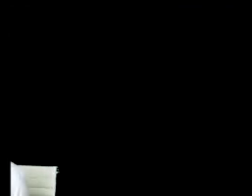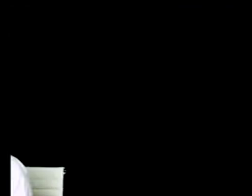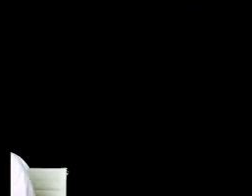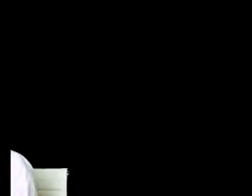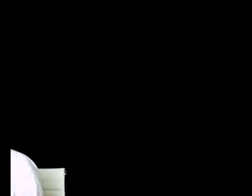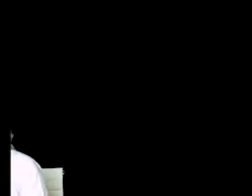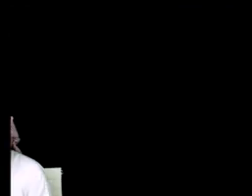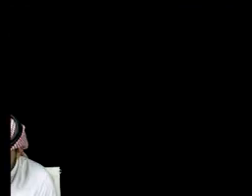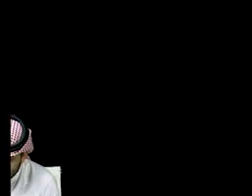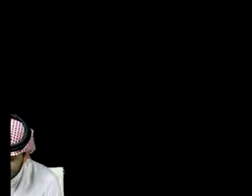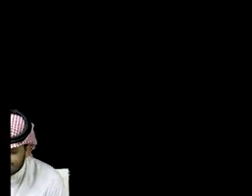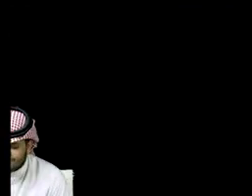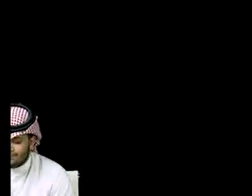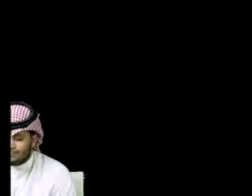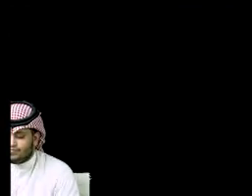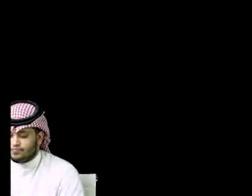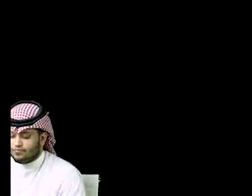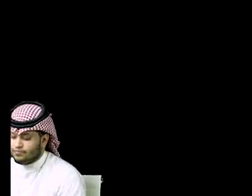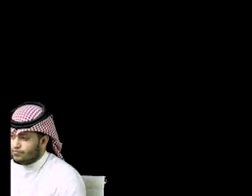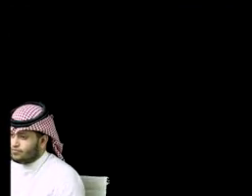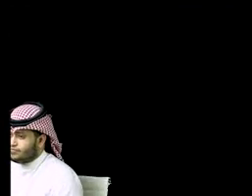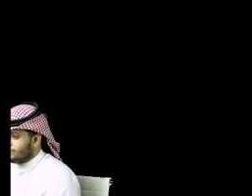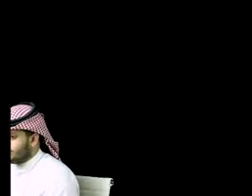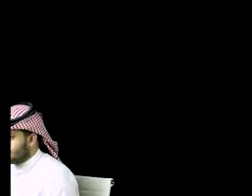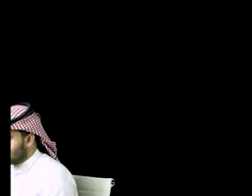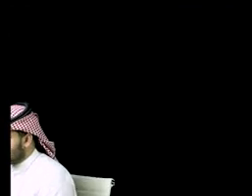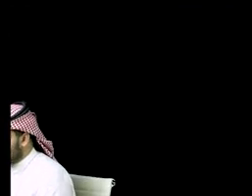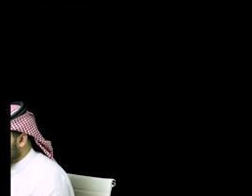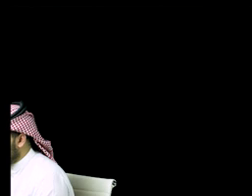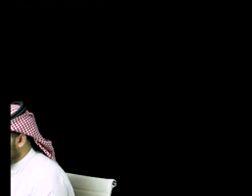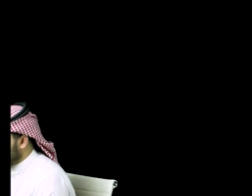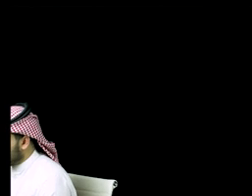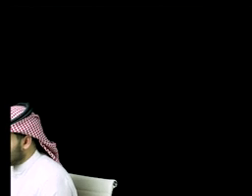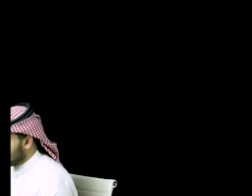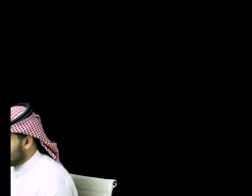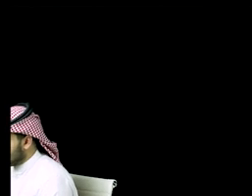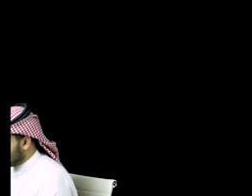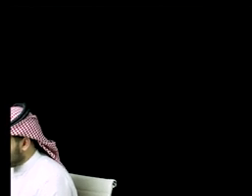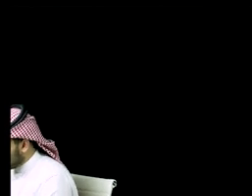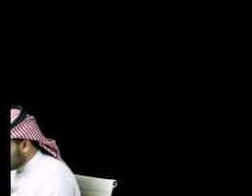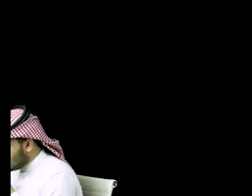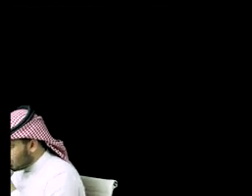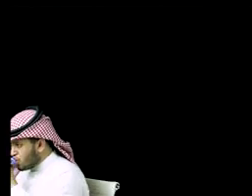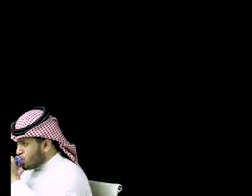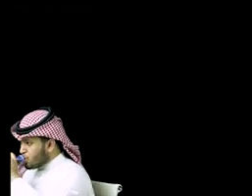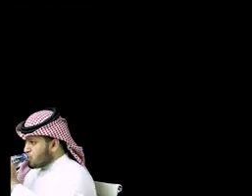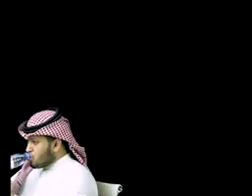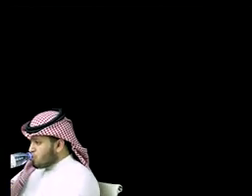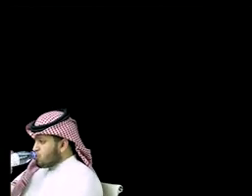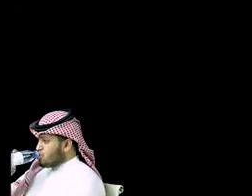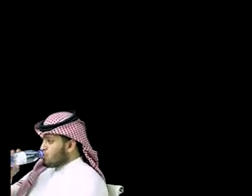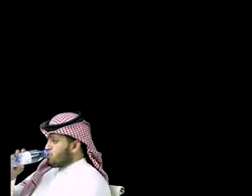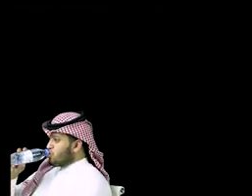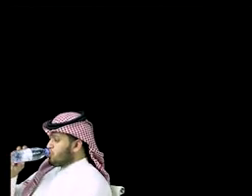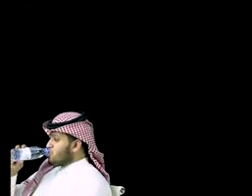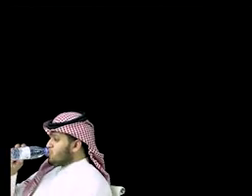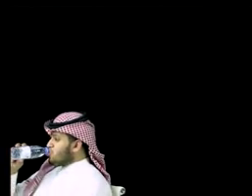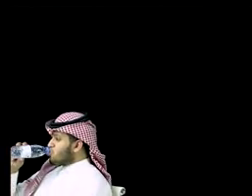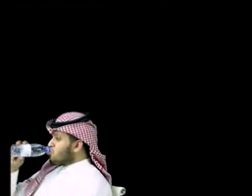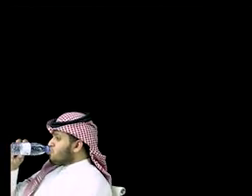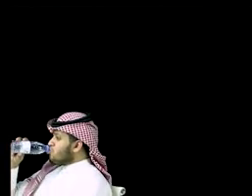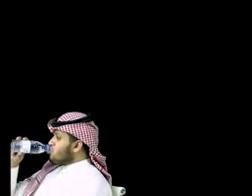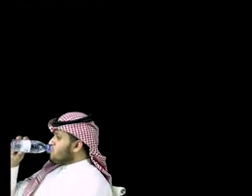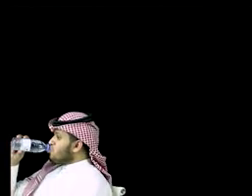سلمت. الله يجزاك خير، الله لا يهينك. حفظ المقطع معك؟ إيه حفظته أنا. سطح نفس نفس المكان. في